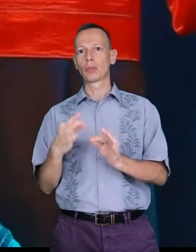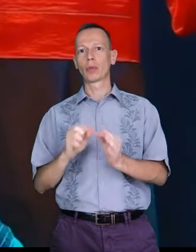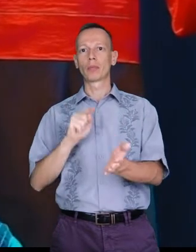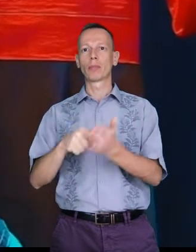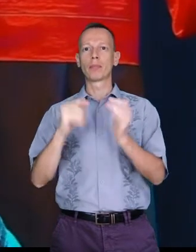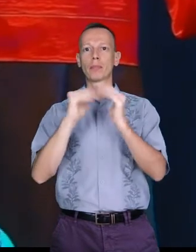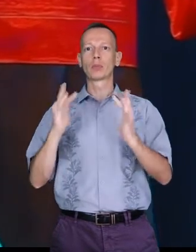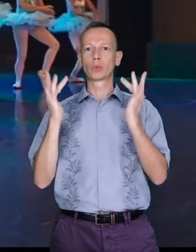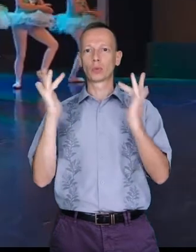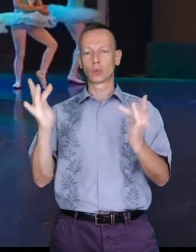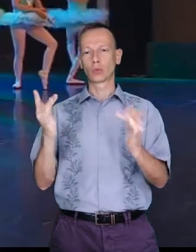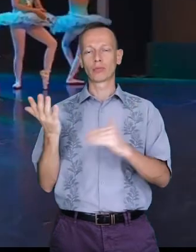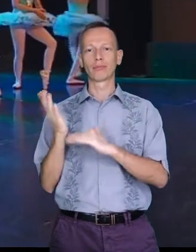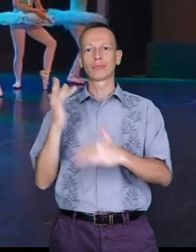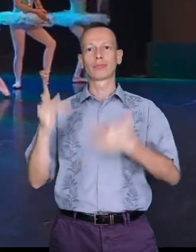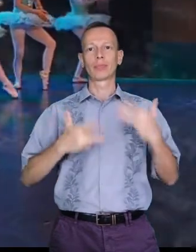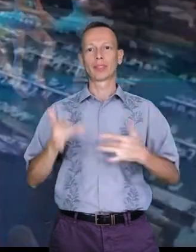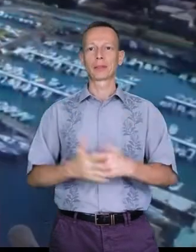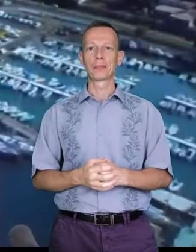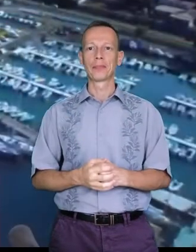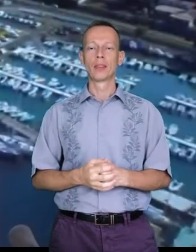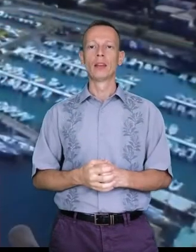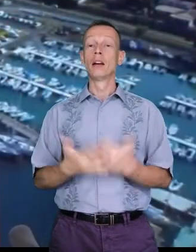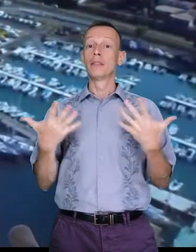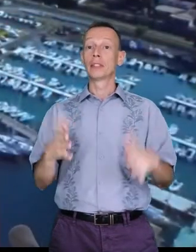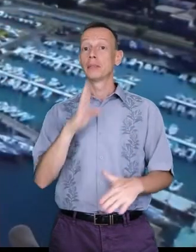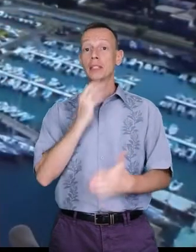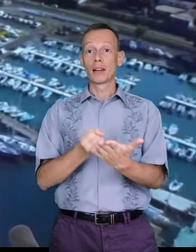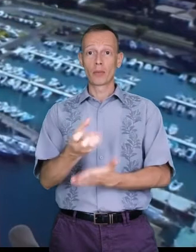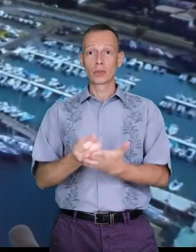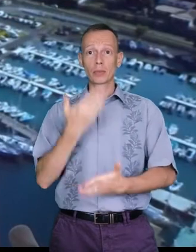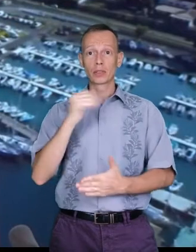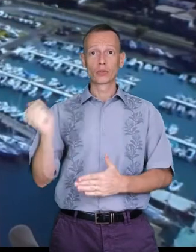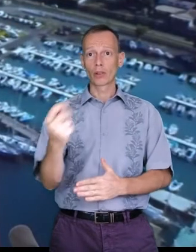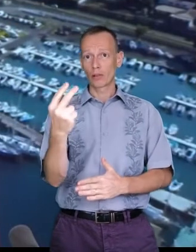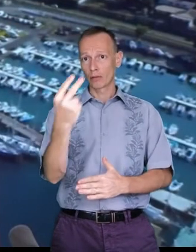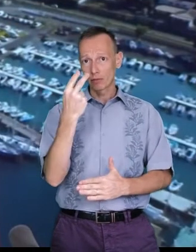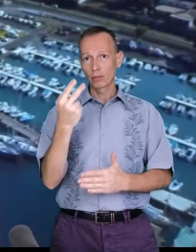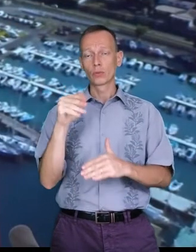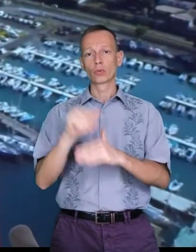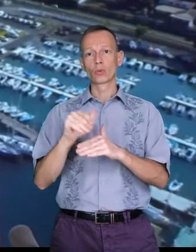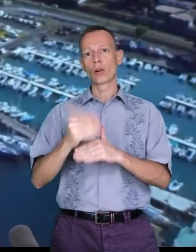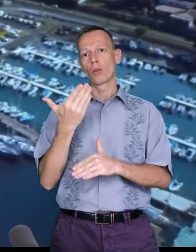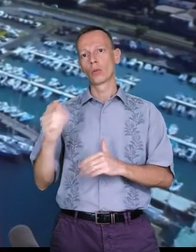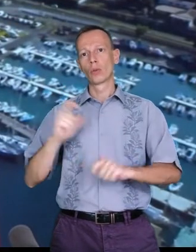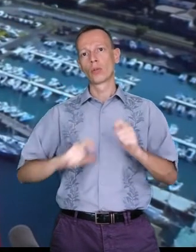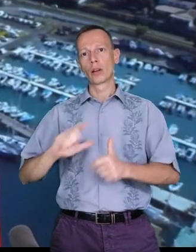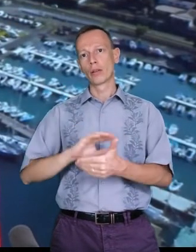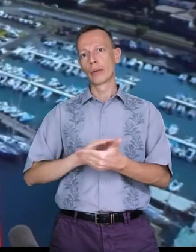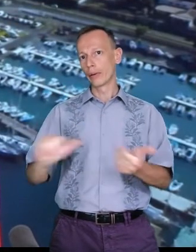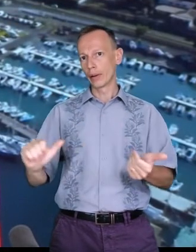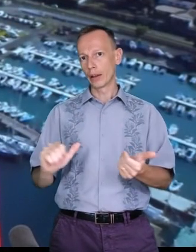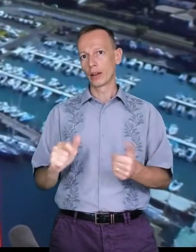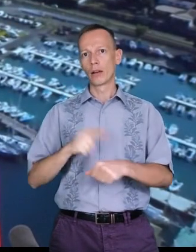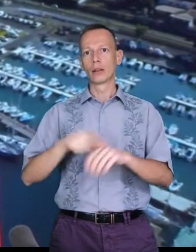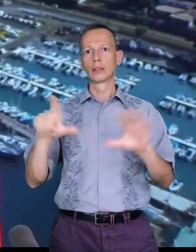12 septembre à la Maison de la Culture. Voilà, c'est la fin de ce point d'information. Merci de l'avoir suivi. Retrouvez